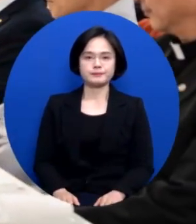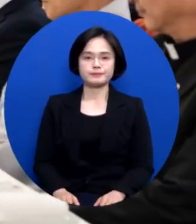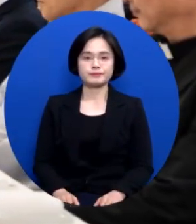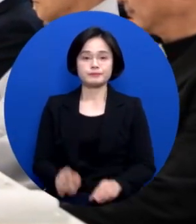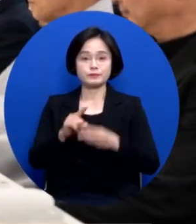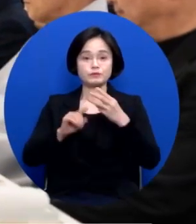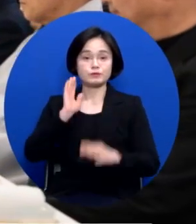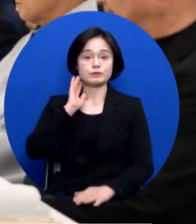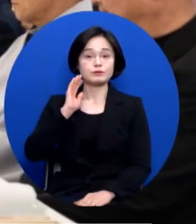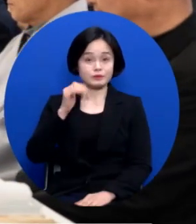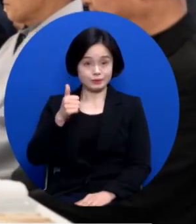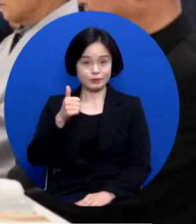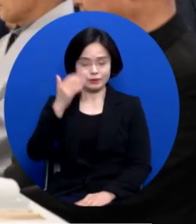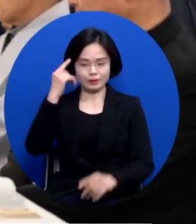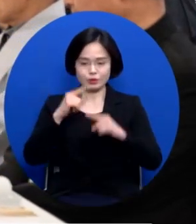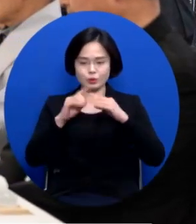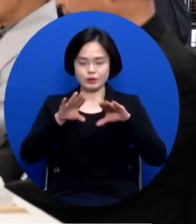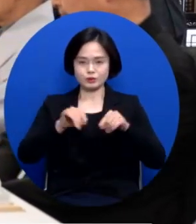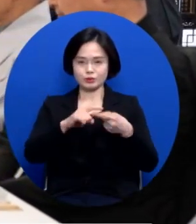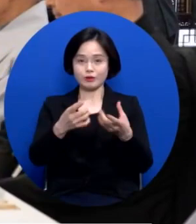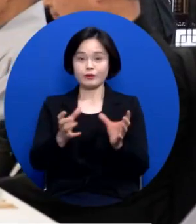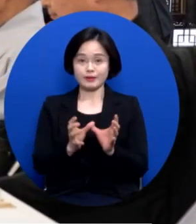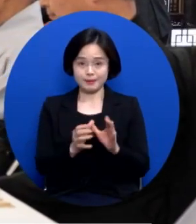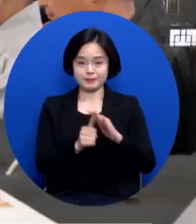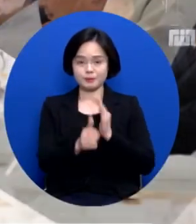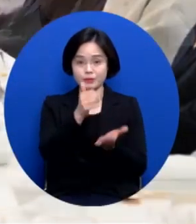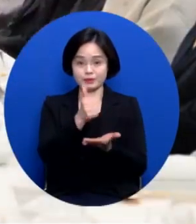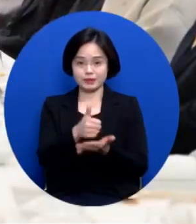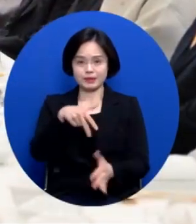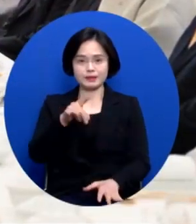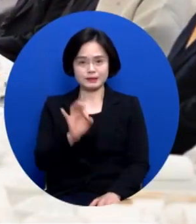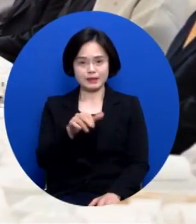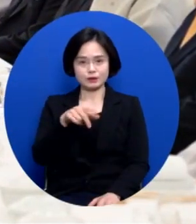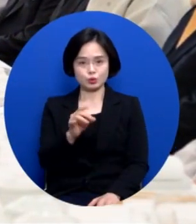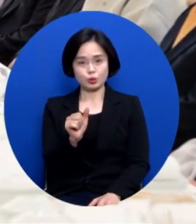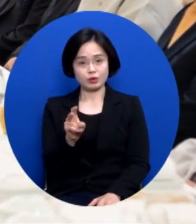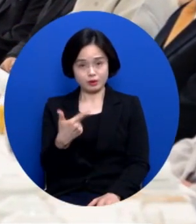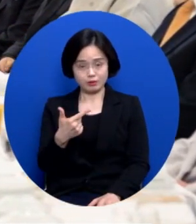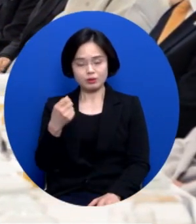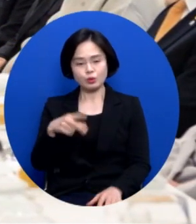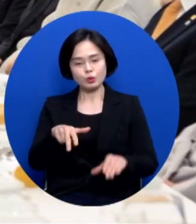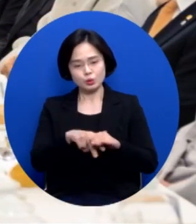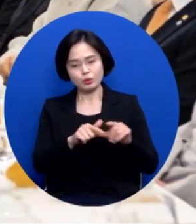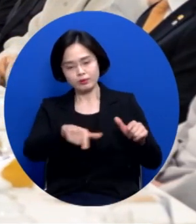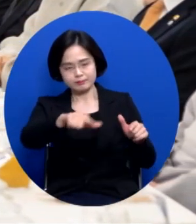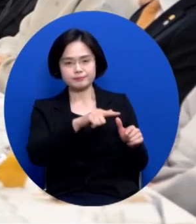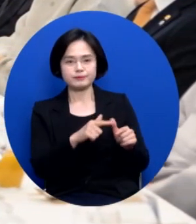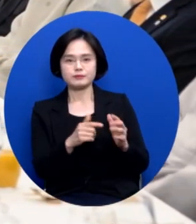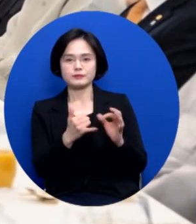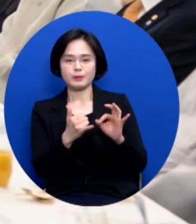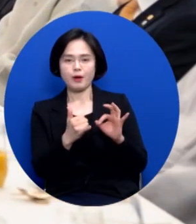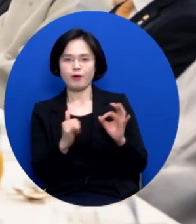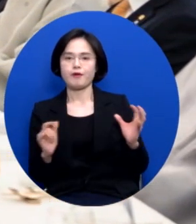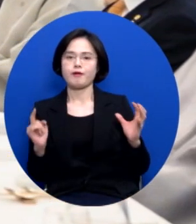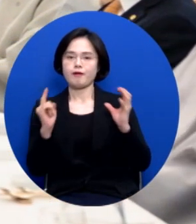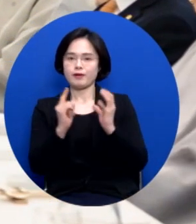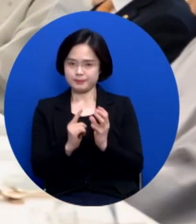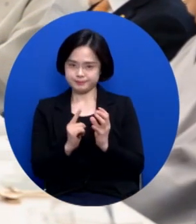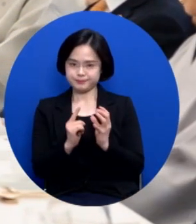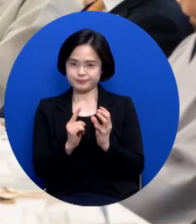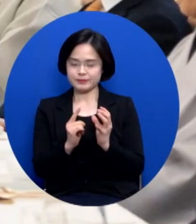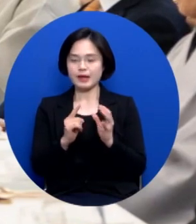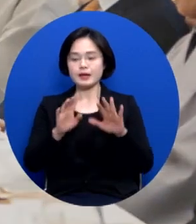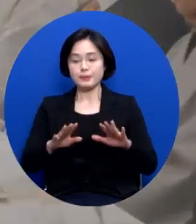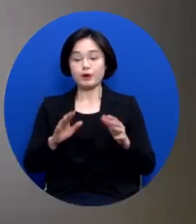윤석열 대통령이 한국교회 총연합 장종현 대표회장 등 종교 지도자들과 취임 후 세 번째 오찬 간담회를